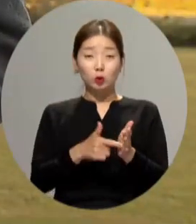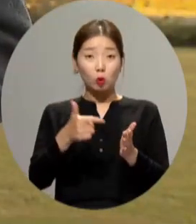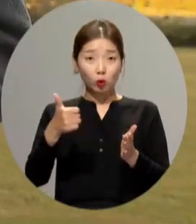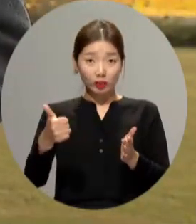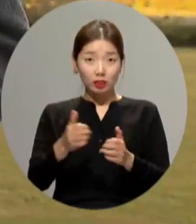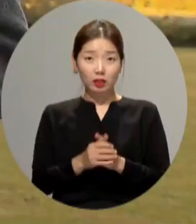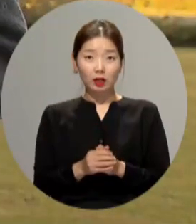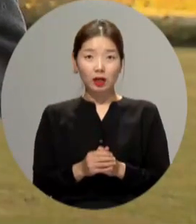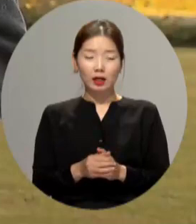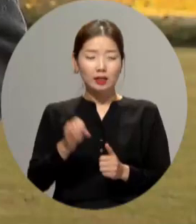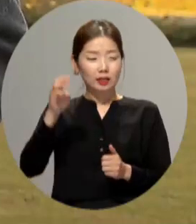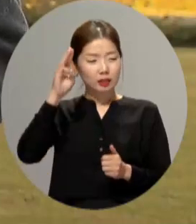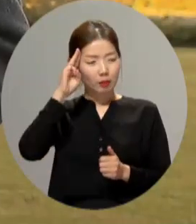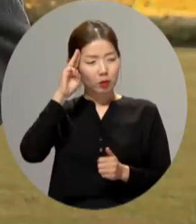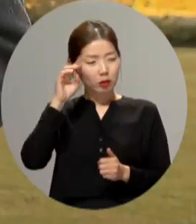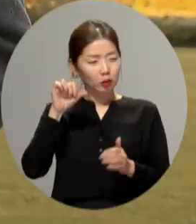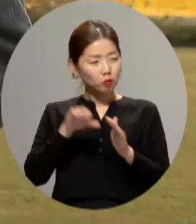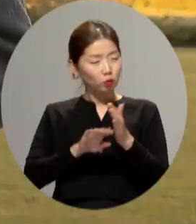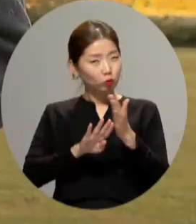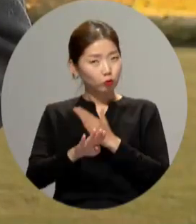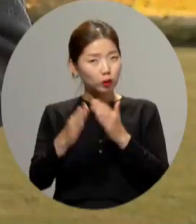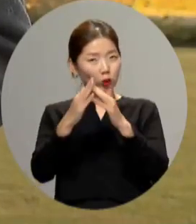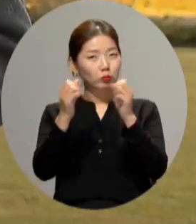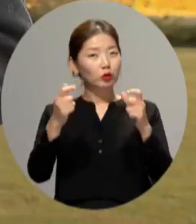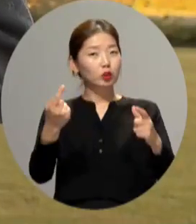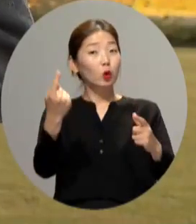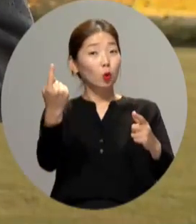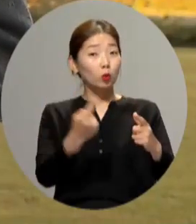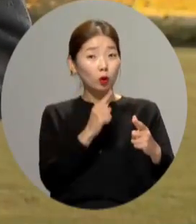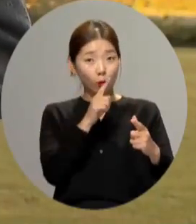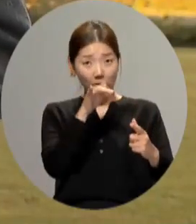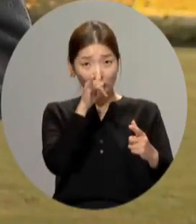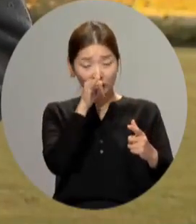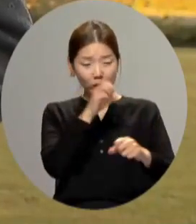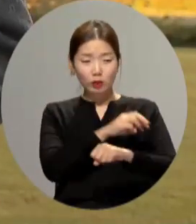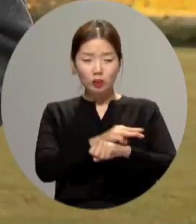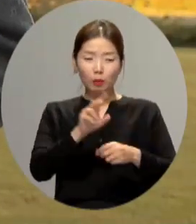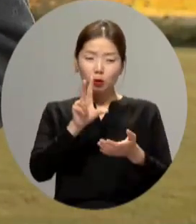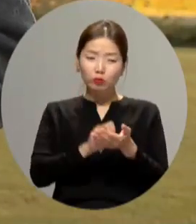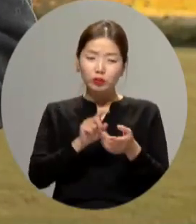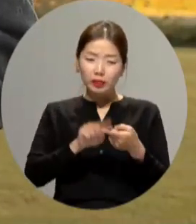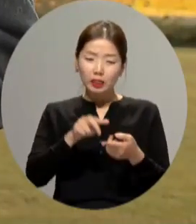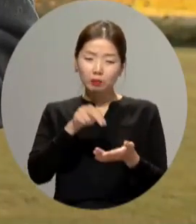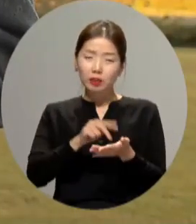국무총리가 잼버리 사태 이후 처음으로 전북 방문을 예고해 새만금 문제에 대해